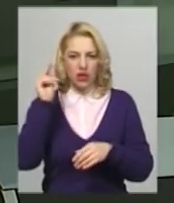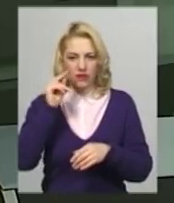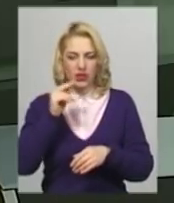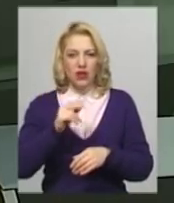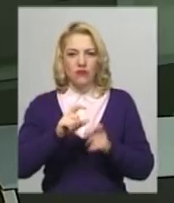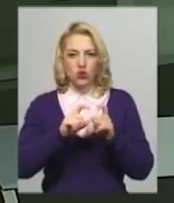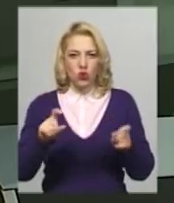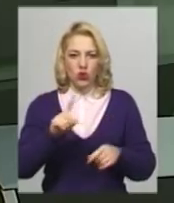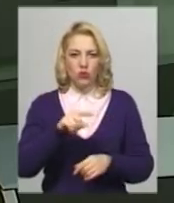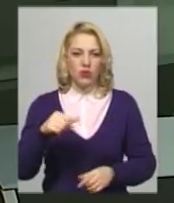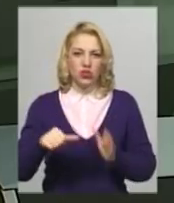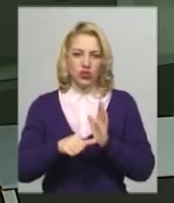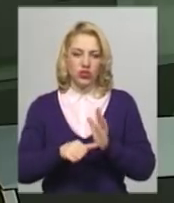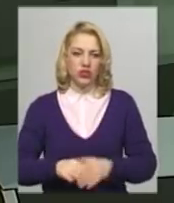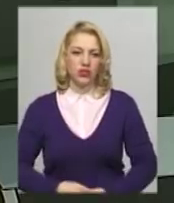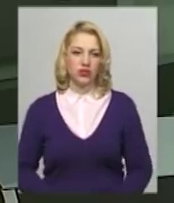Більше розповість Андрій Гуменний.